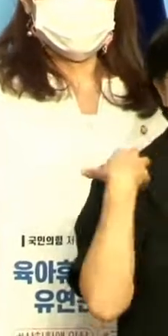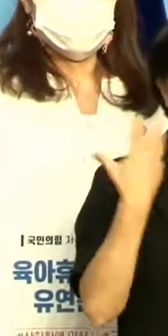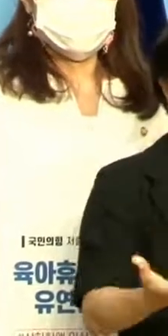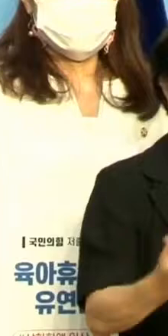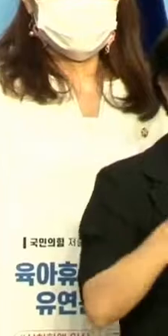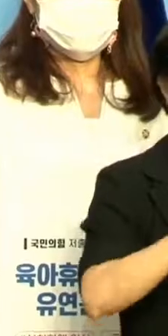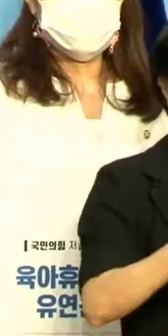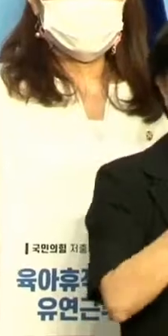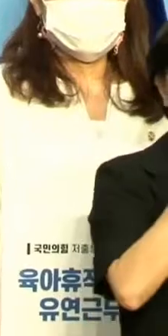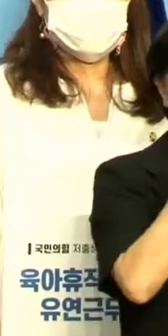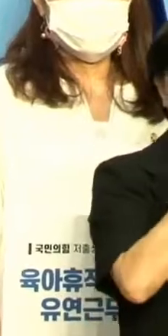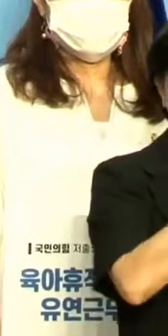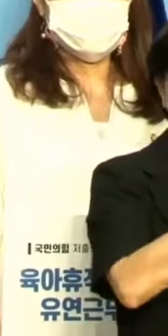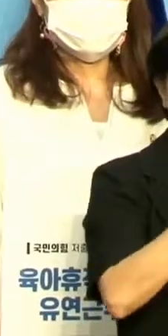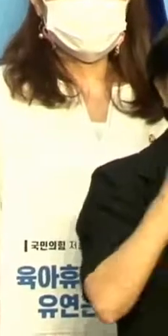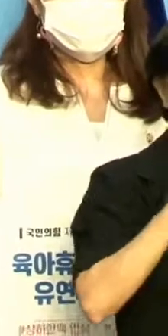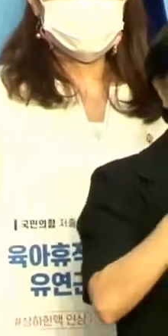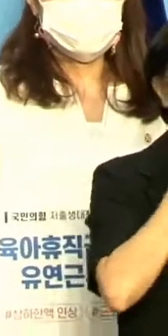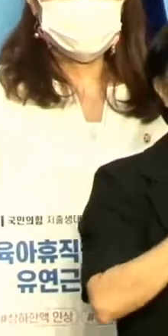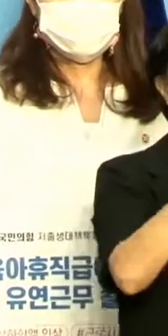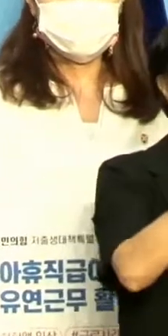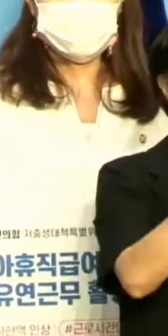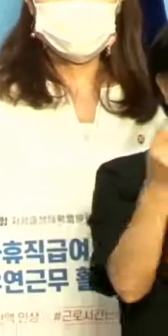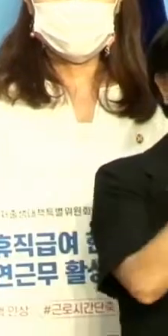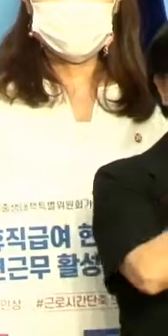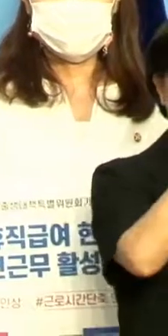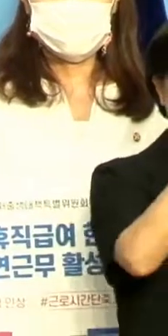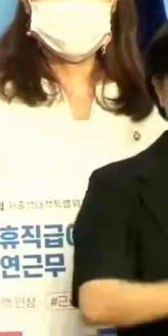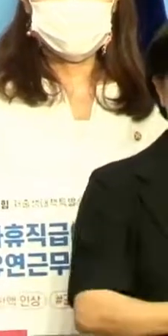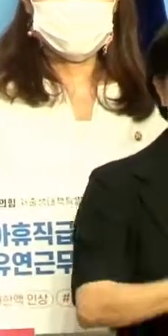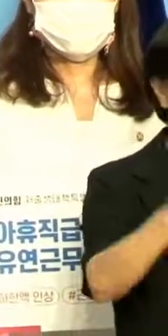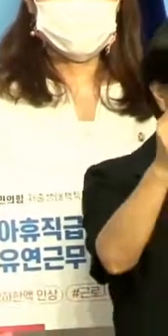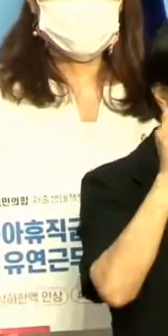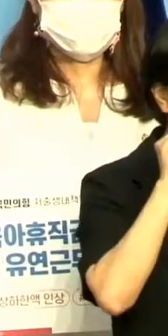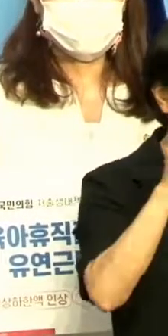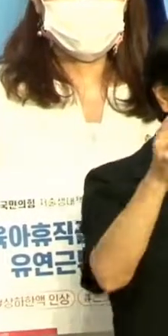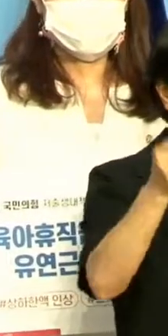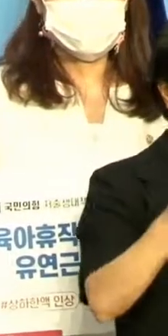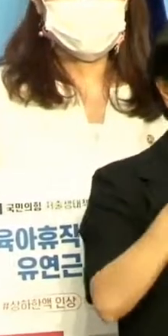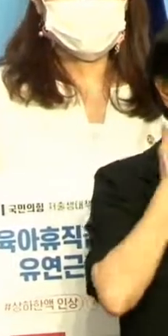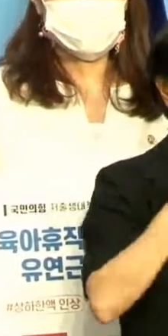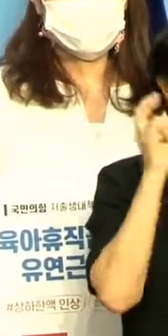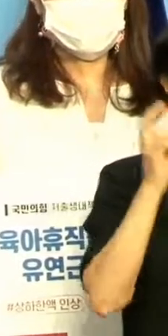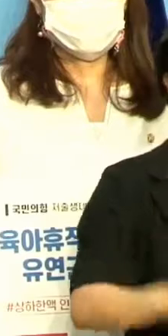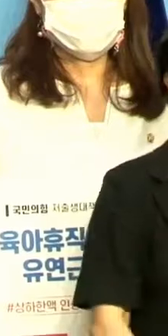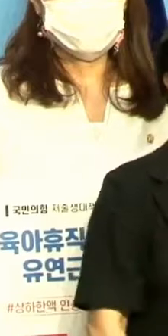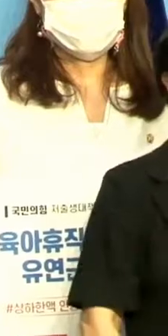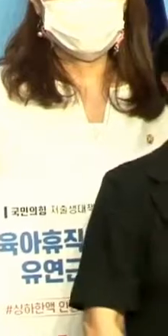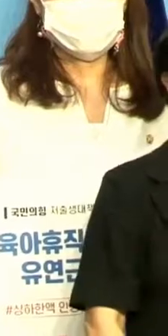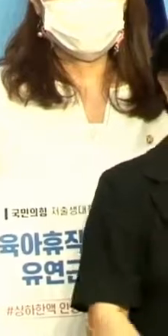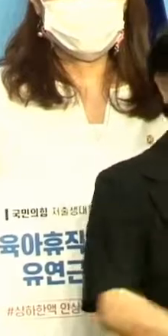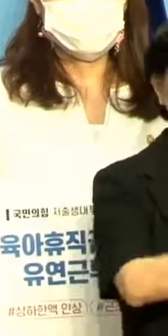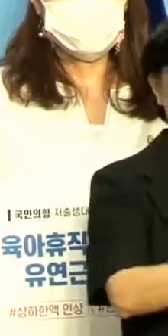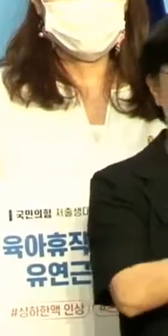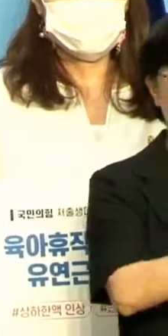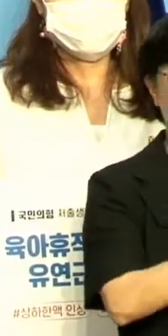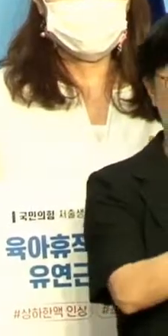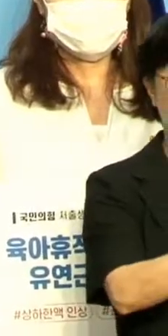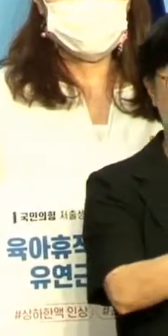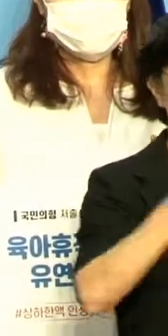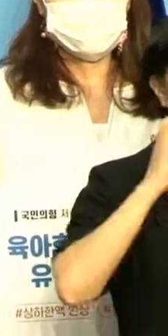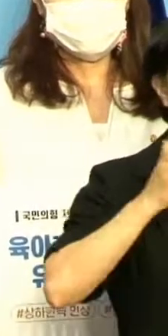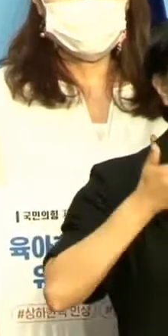규정하는 아동복지법 개정 안 은 술래 빠리 예정입니다 져 31 을 나